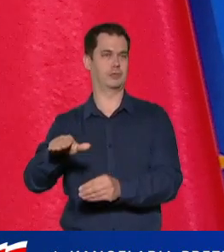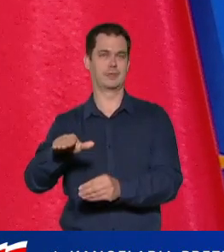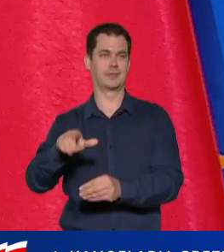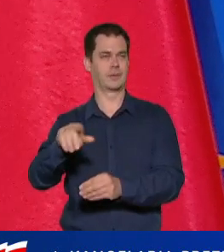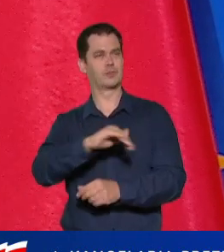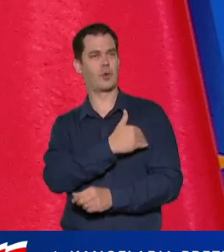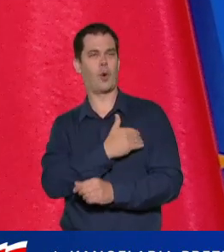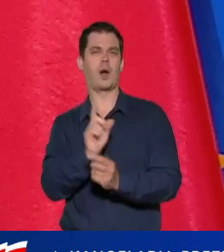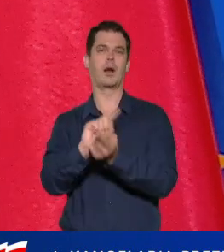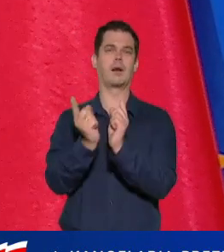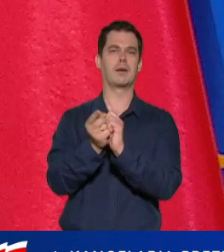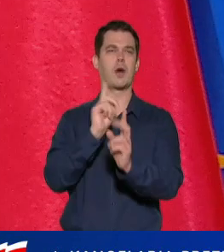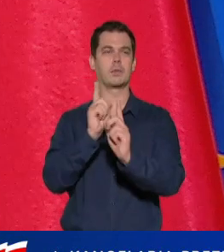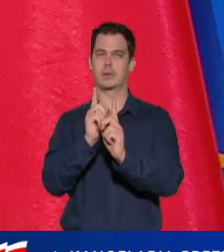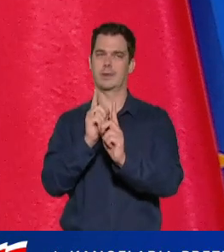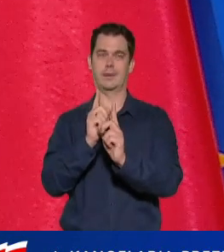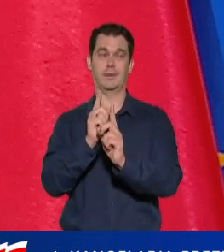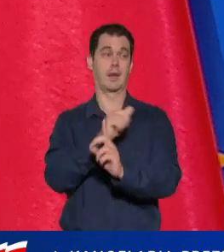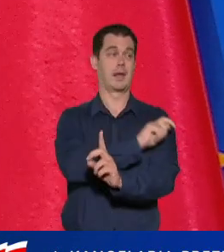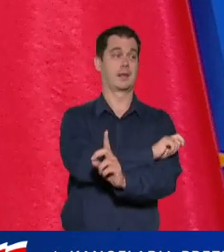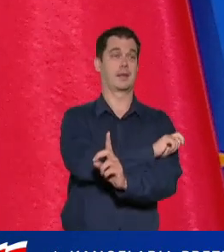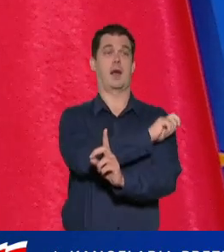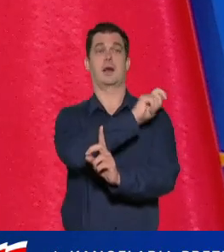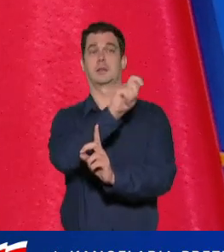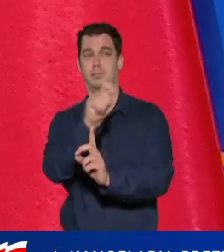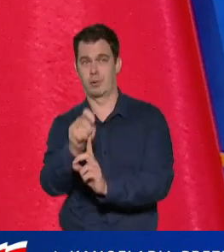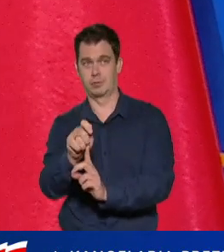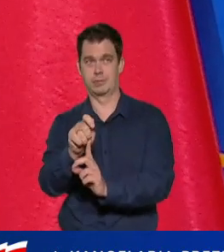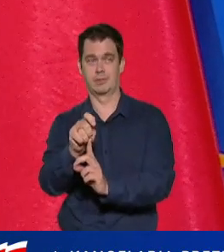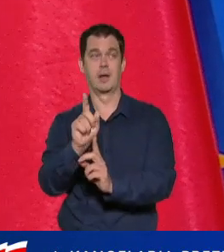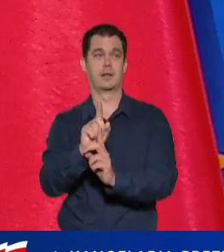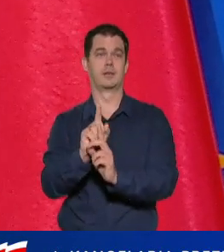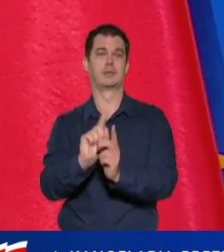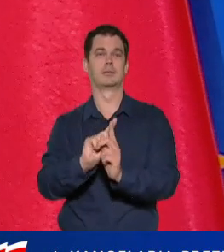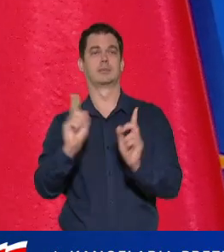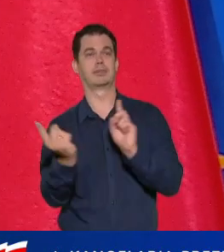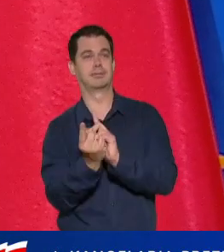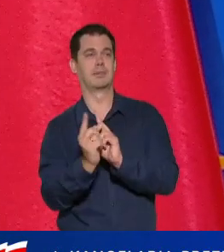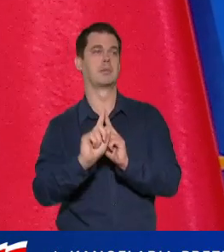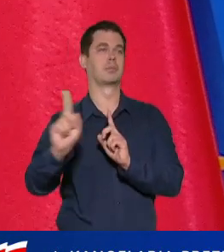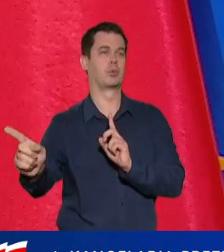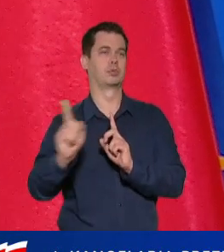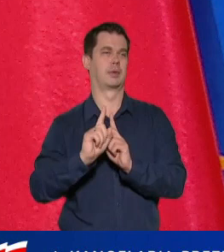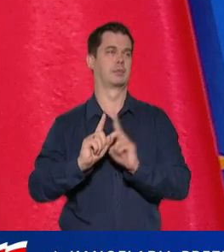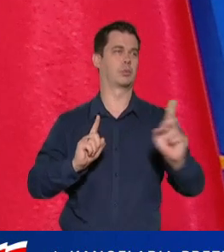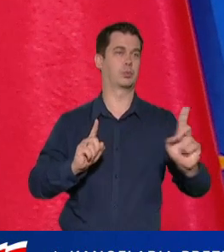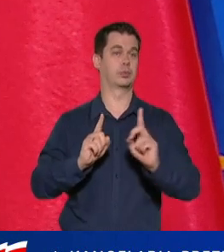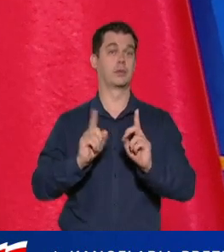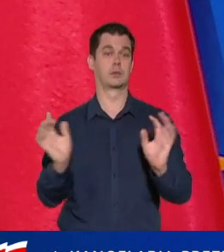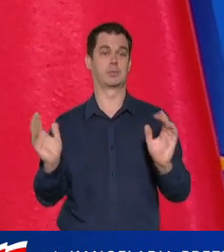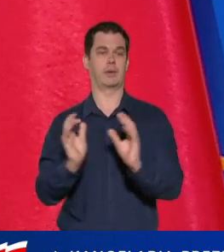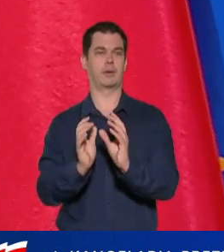transport, o przejazdy, o przemieszczanie się. To wszystko będzie powodowało